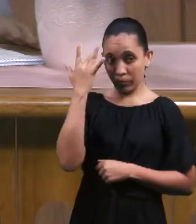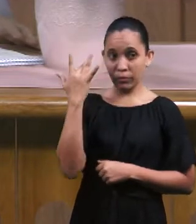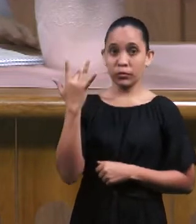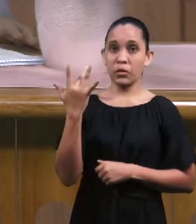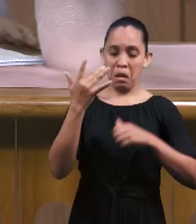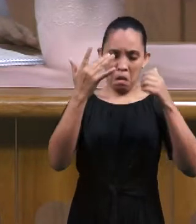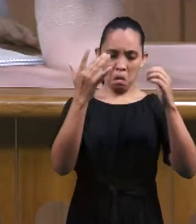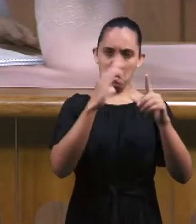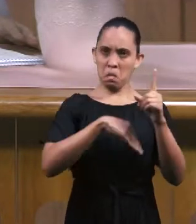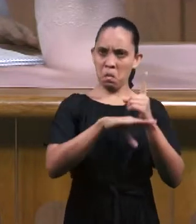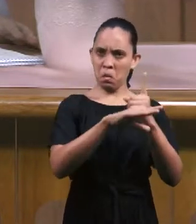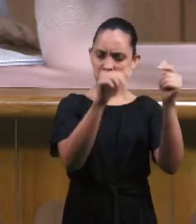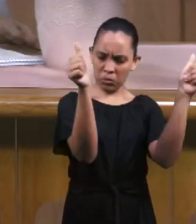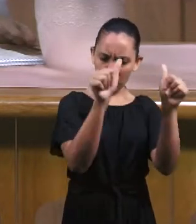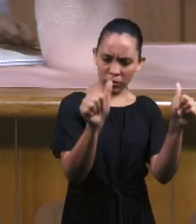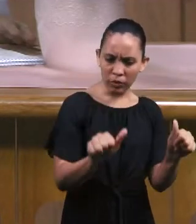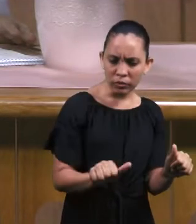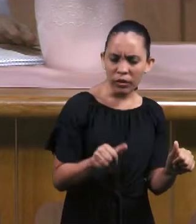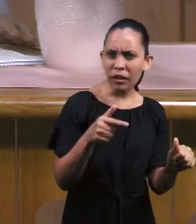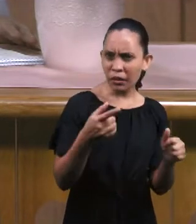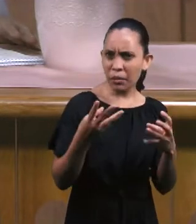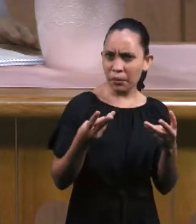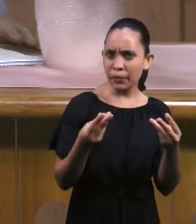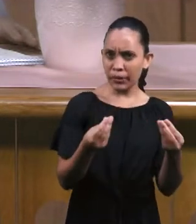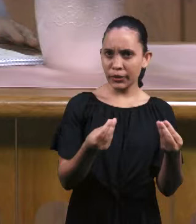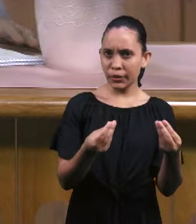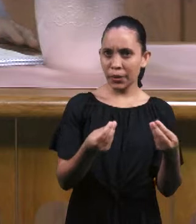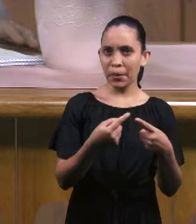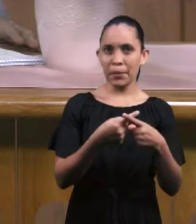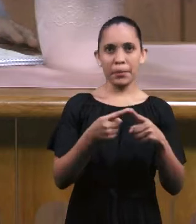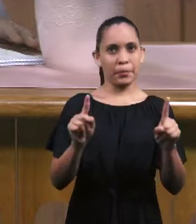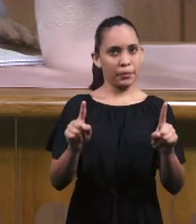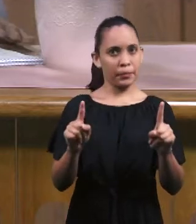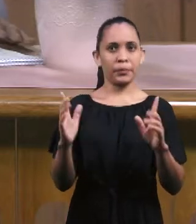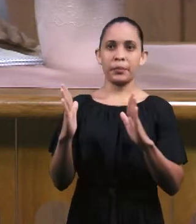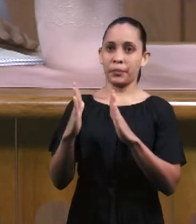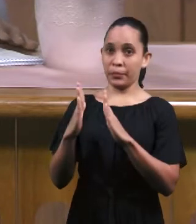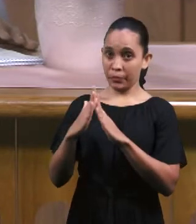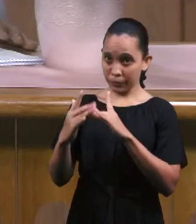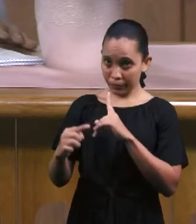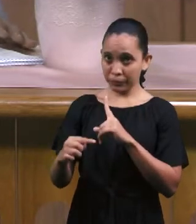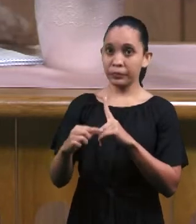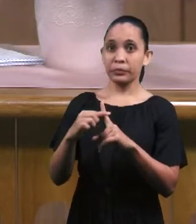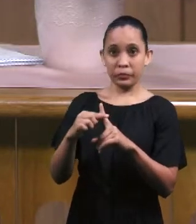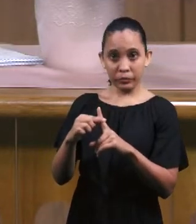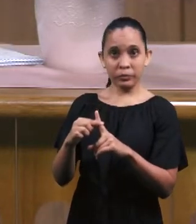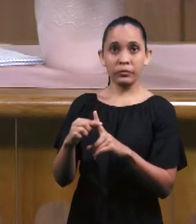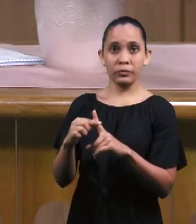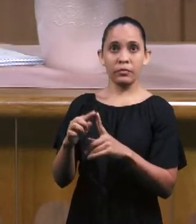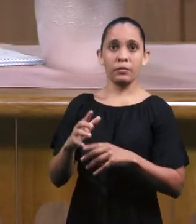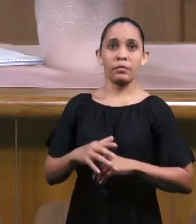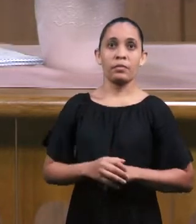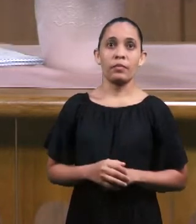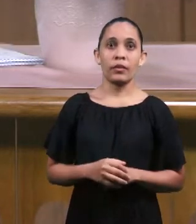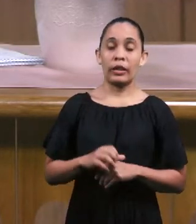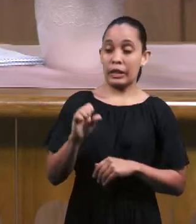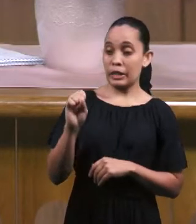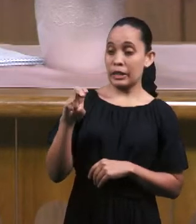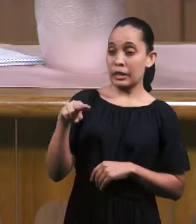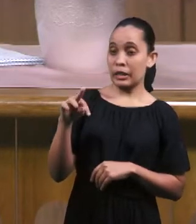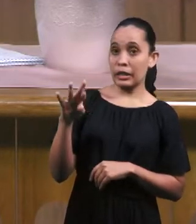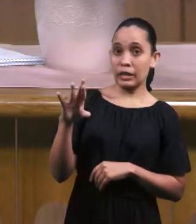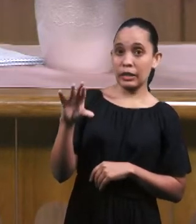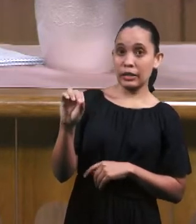méritaient, mais l'Église a créé le culte aux anciens. Donc le mot saint, aqueles qui se